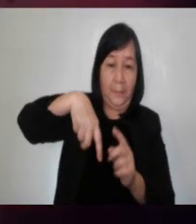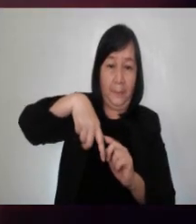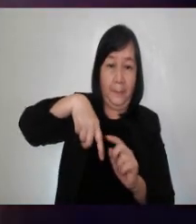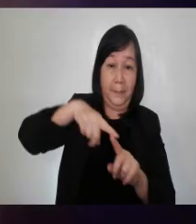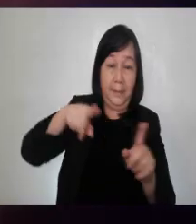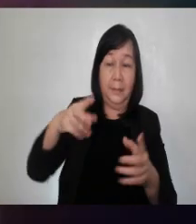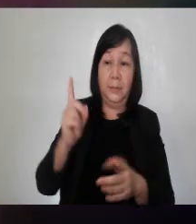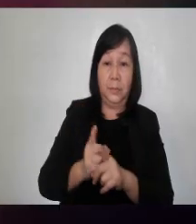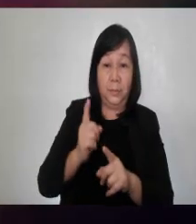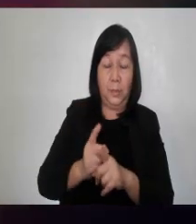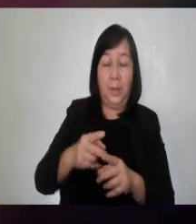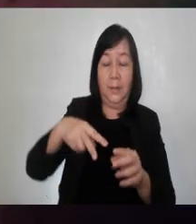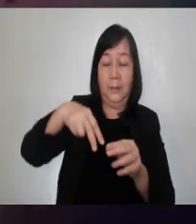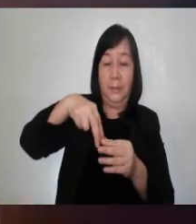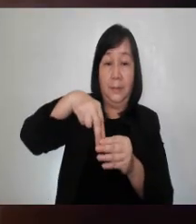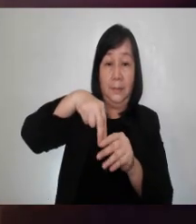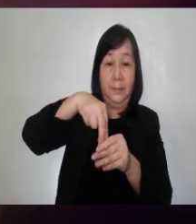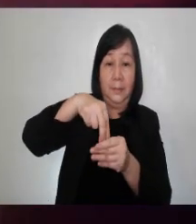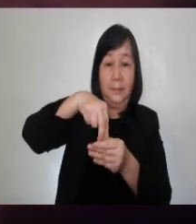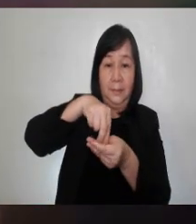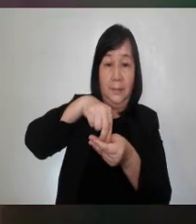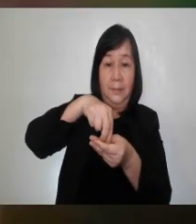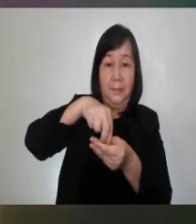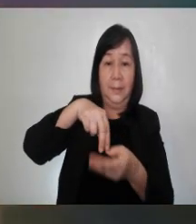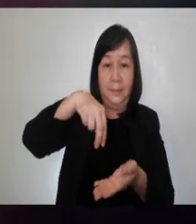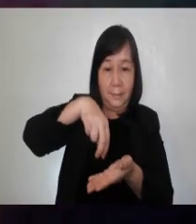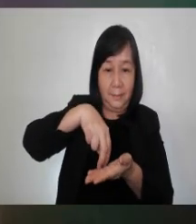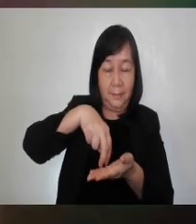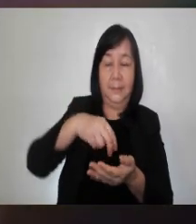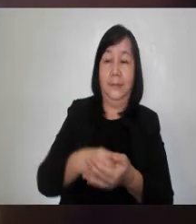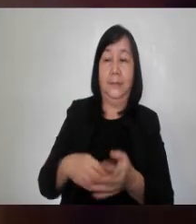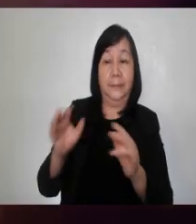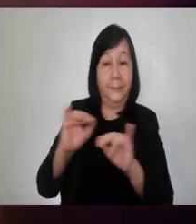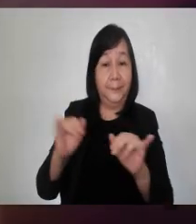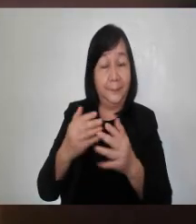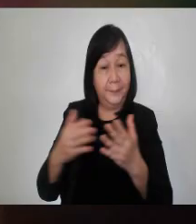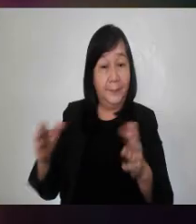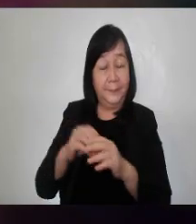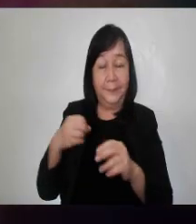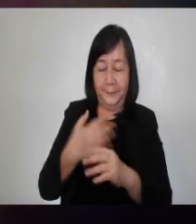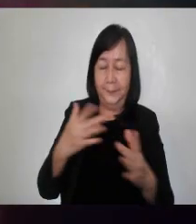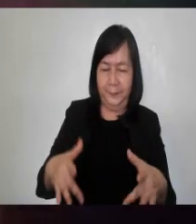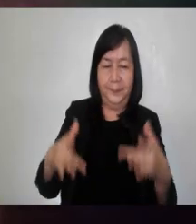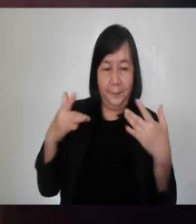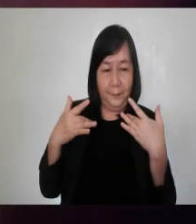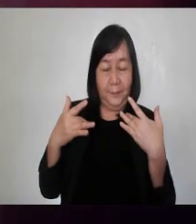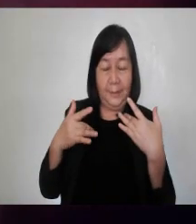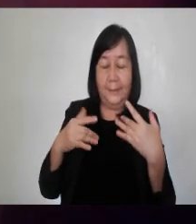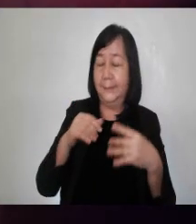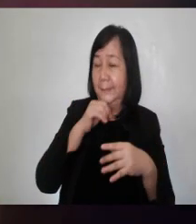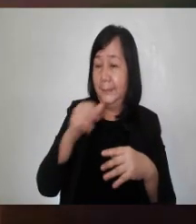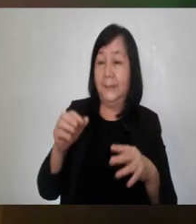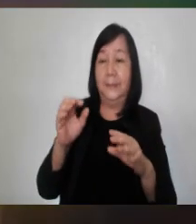Ngunit sa totoo lang, ang kanilang binabaluktot ay ang bukong-bukong. Gaya nito, may mga bagay sa ating buhay na